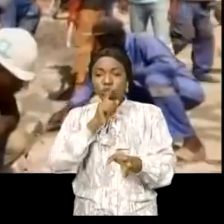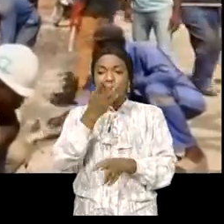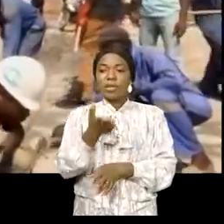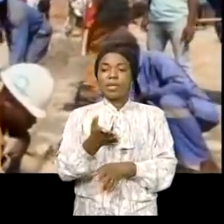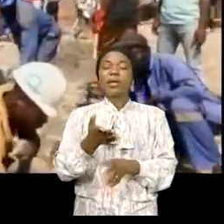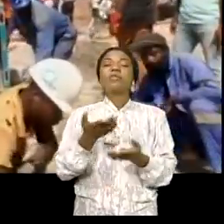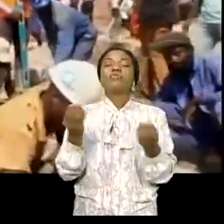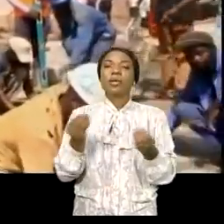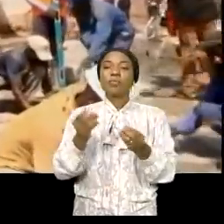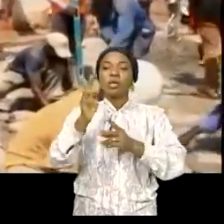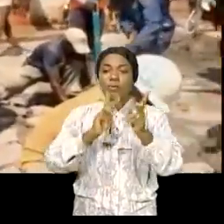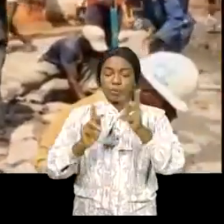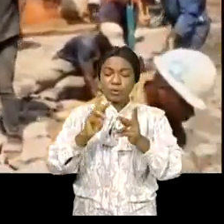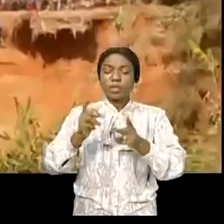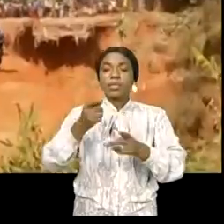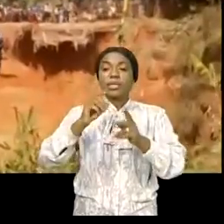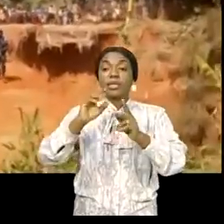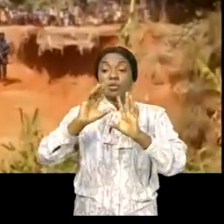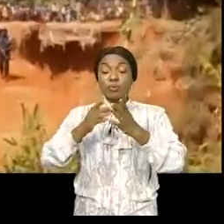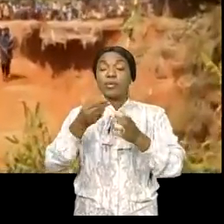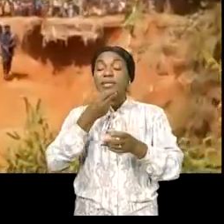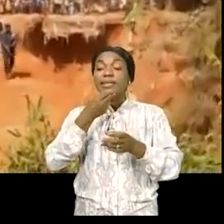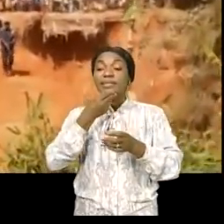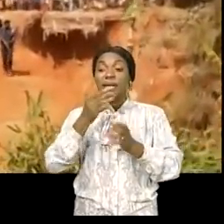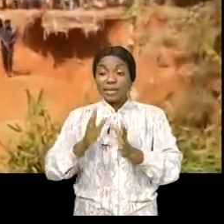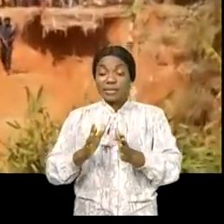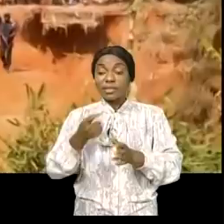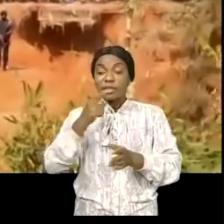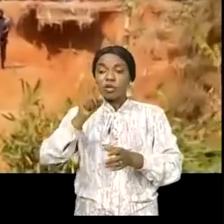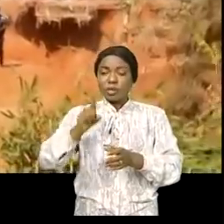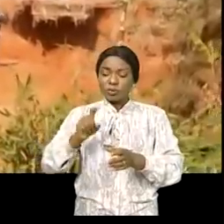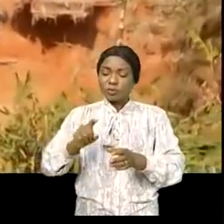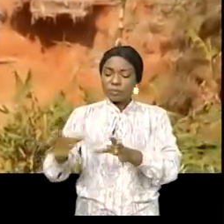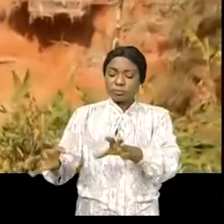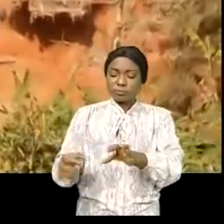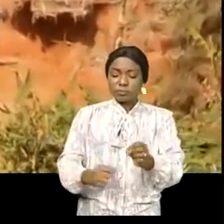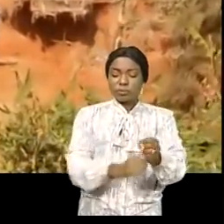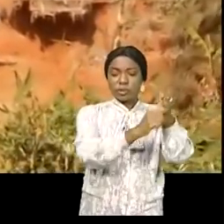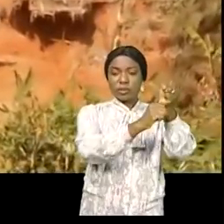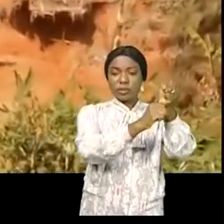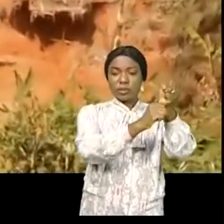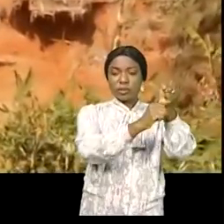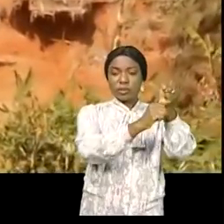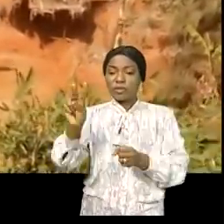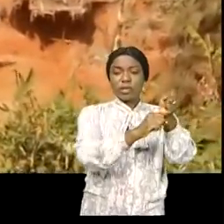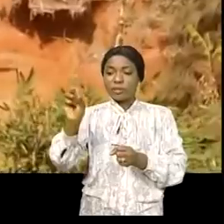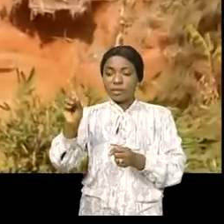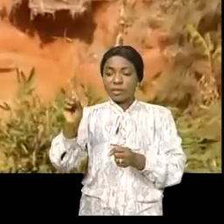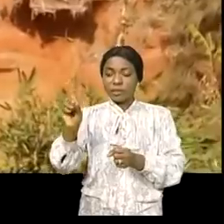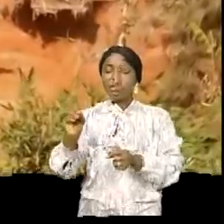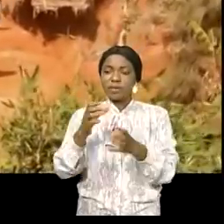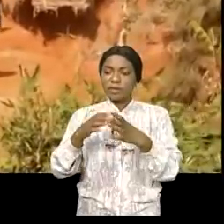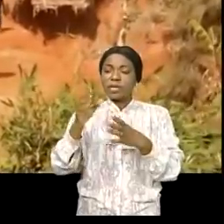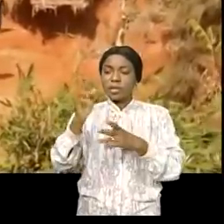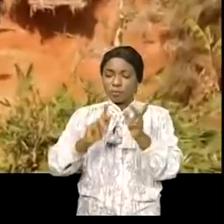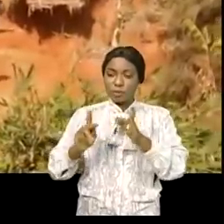Chinois. À la population est-kassaïenne, tout ce que je peux demander, c'est d'être avec eux. OVD, ils travaillent avec la population. Nous